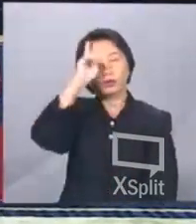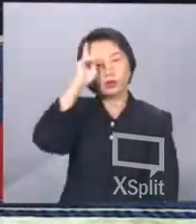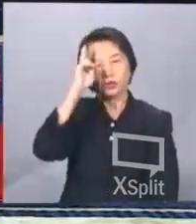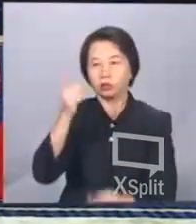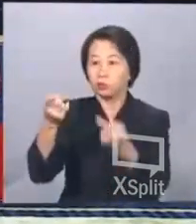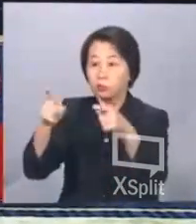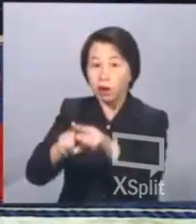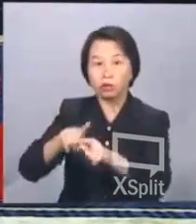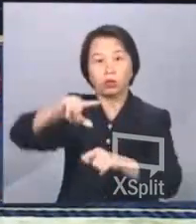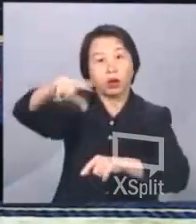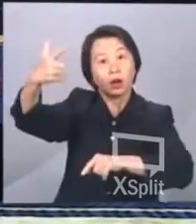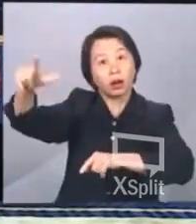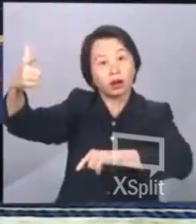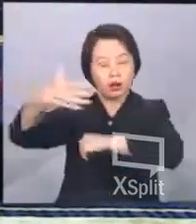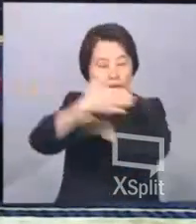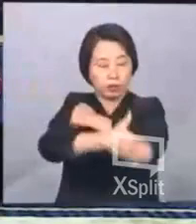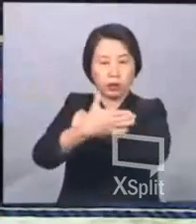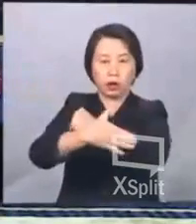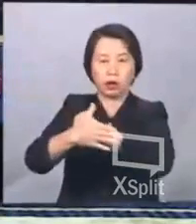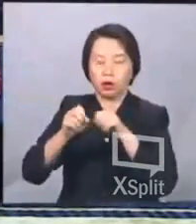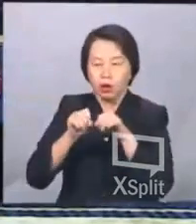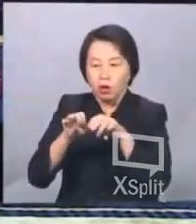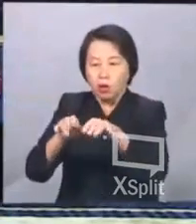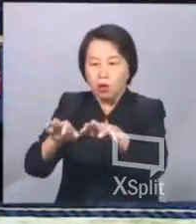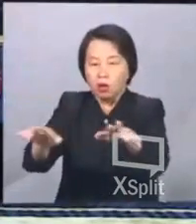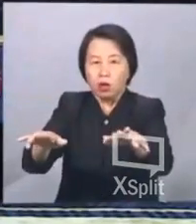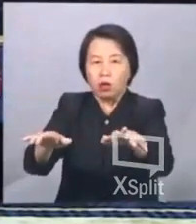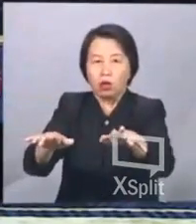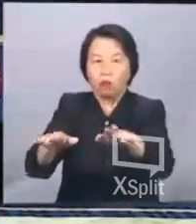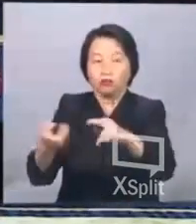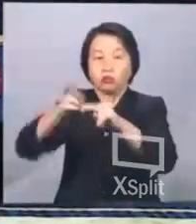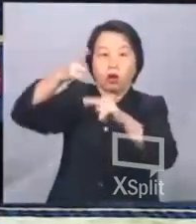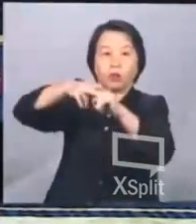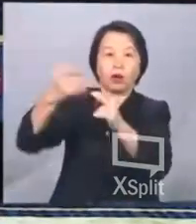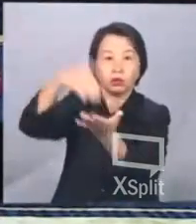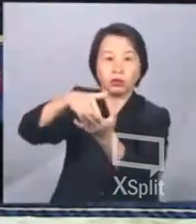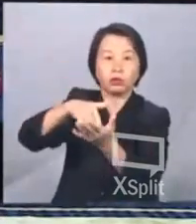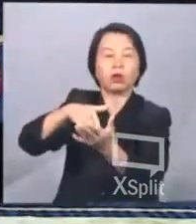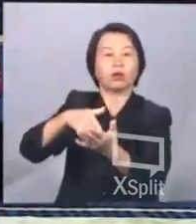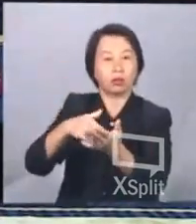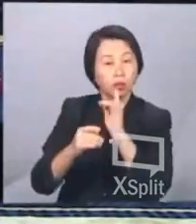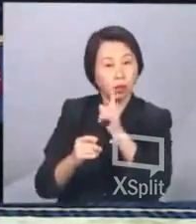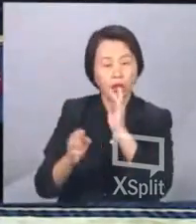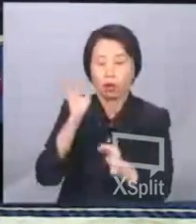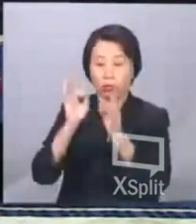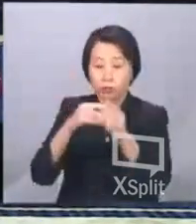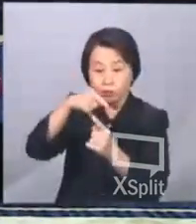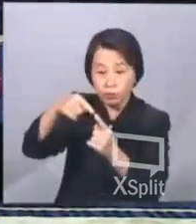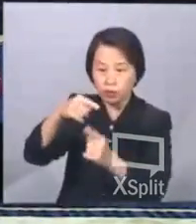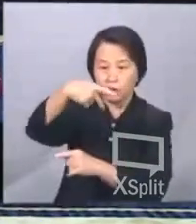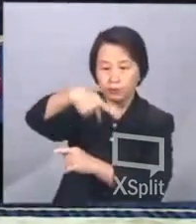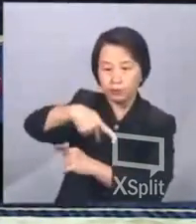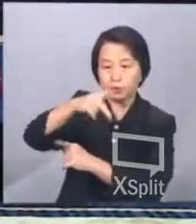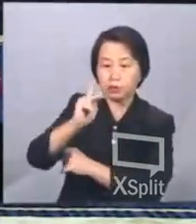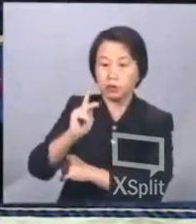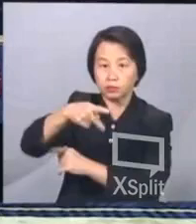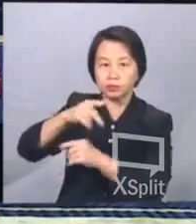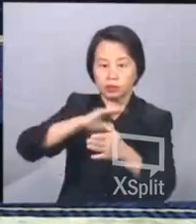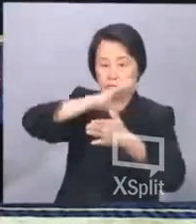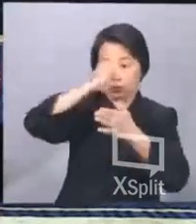di bawah negara penularan wabah ini meningkat sempurna apabila perintah kaulan pergerakan